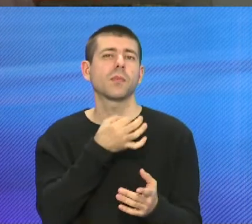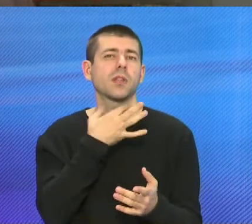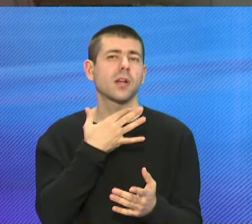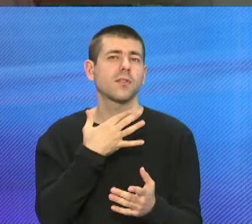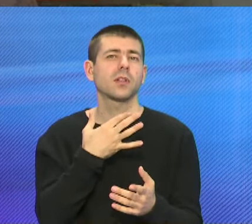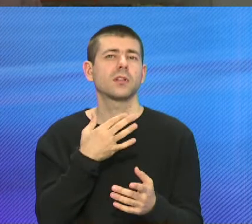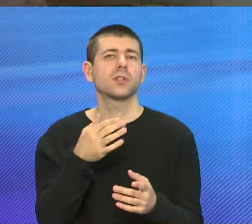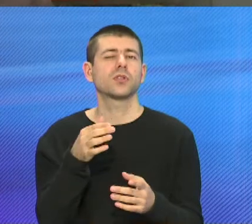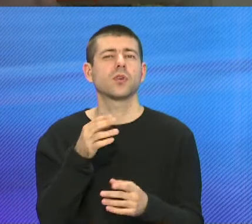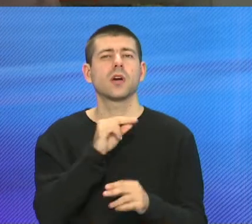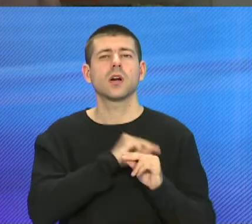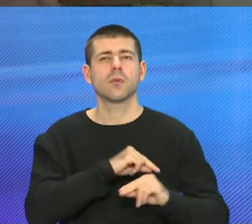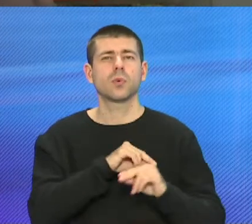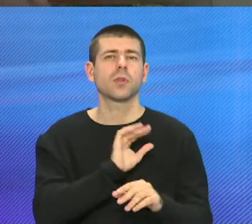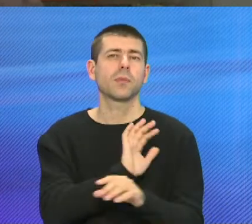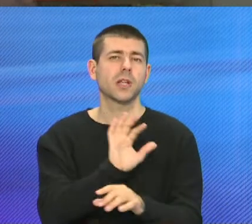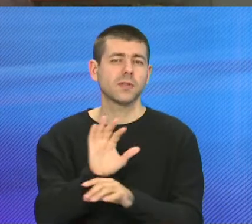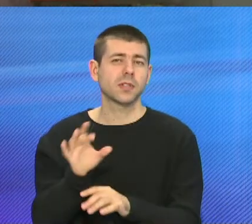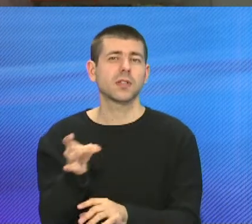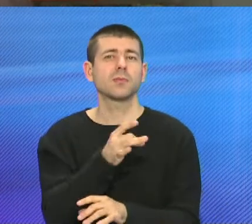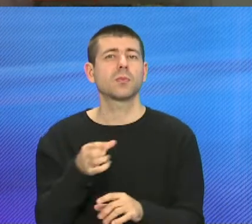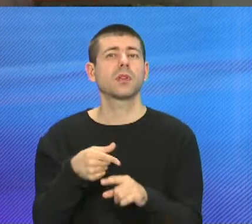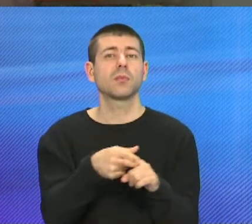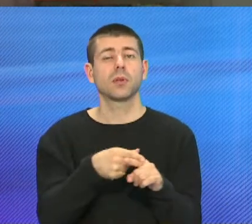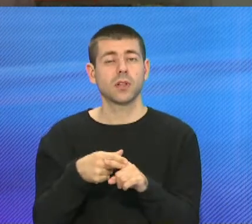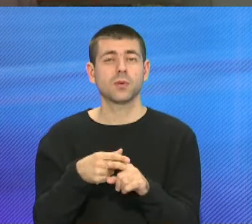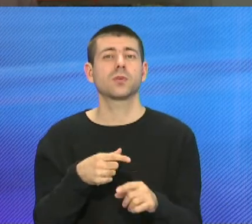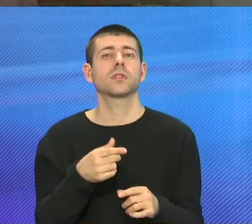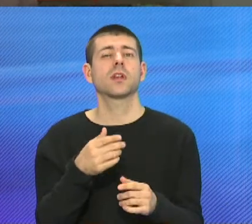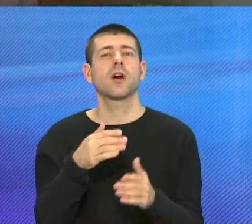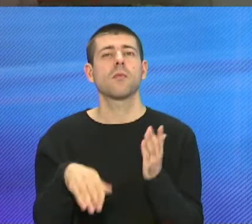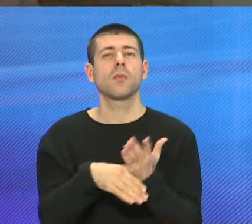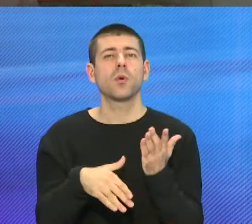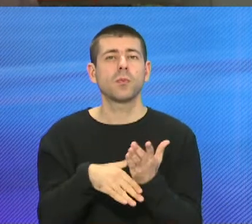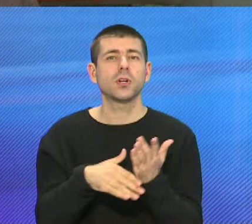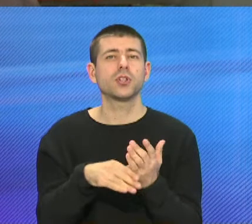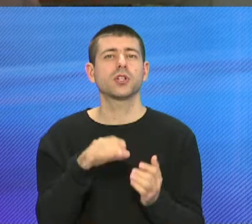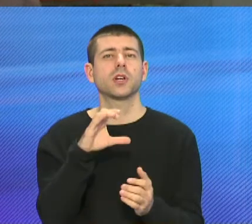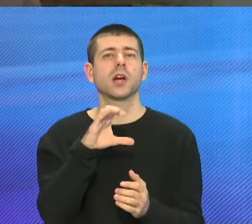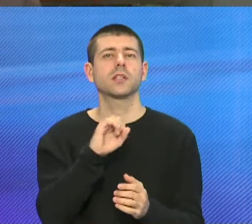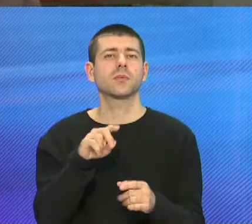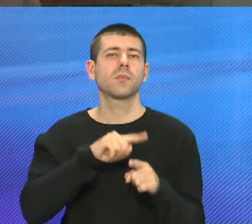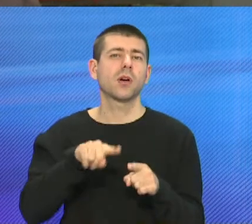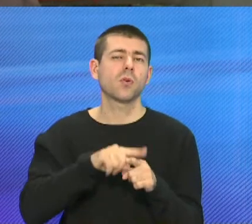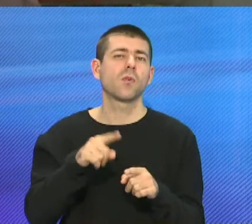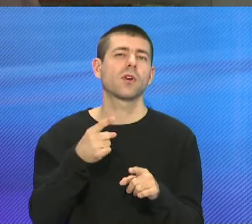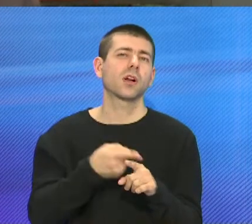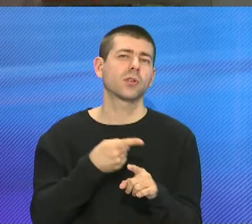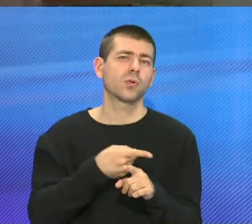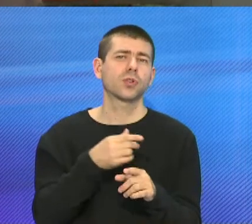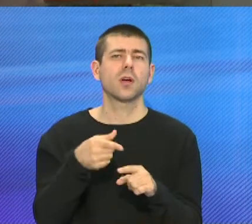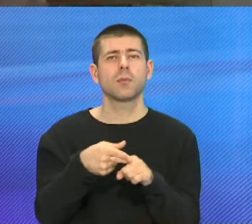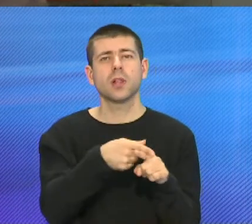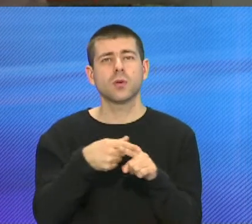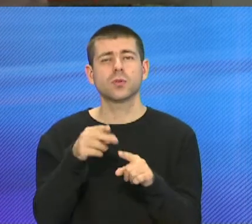4 заводопроизводителей Республики Беларусь. Овощи и фрукты также в ассортименте, морковка, картошка белорусская.